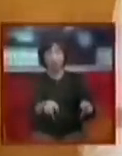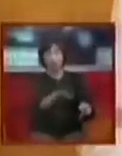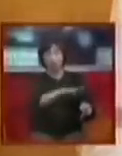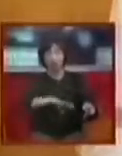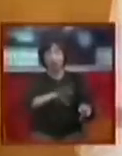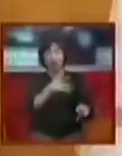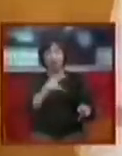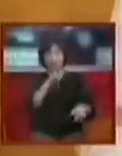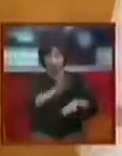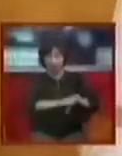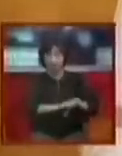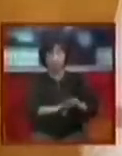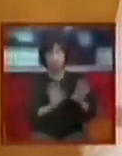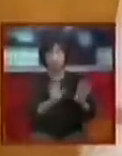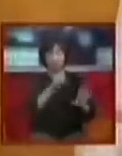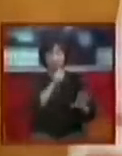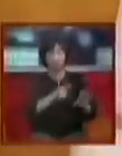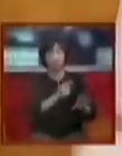talaga.